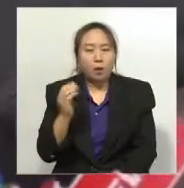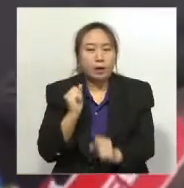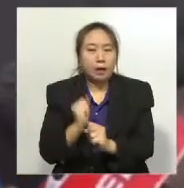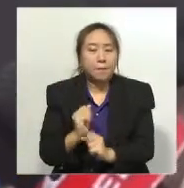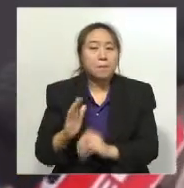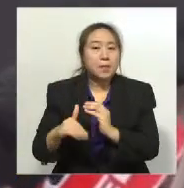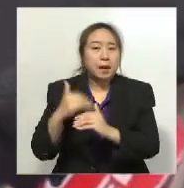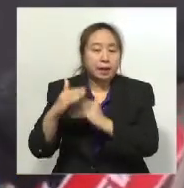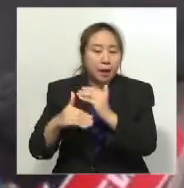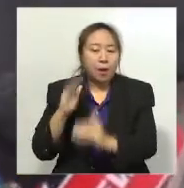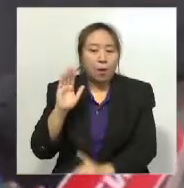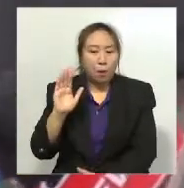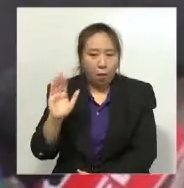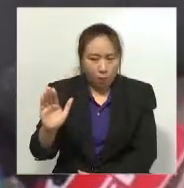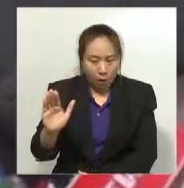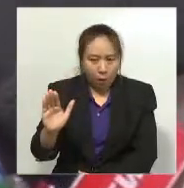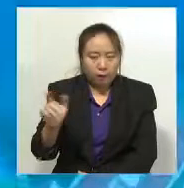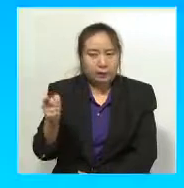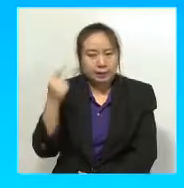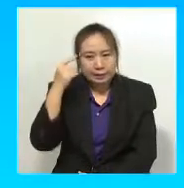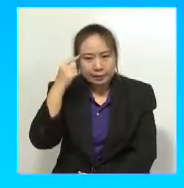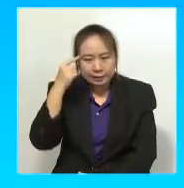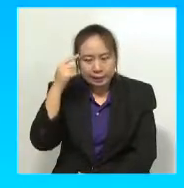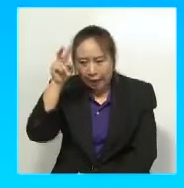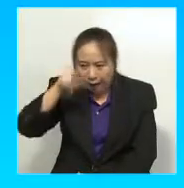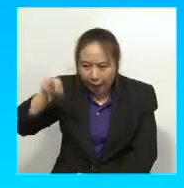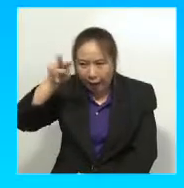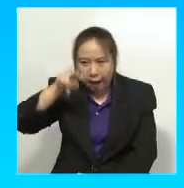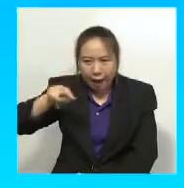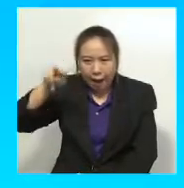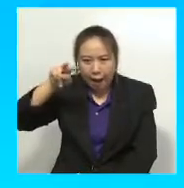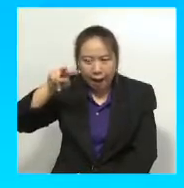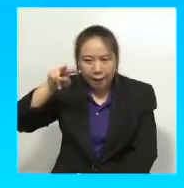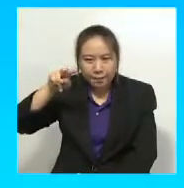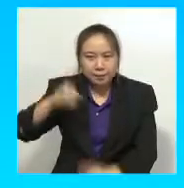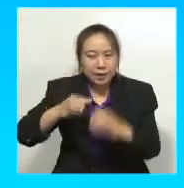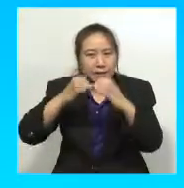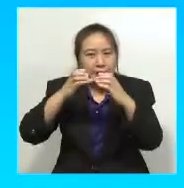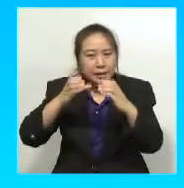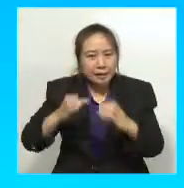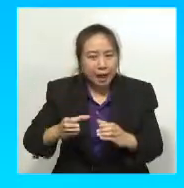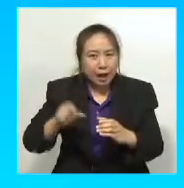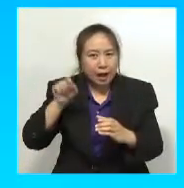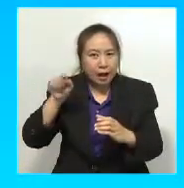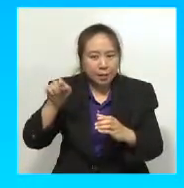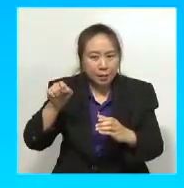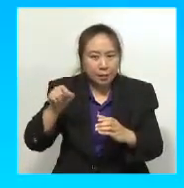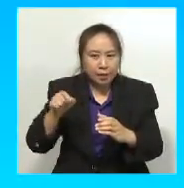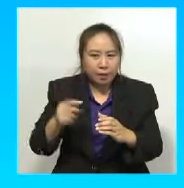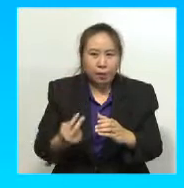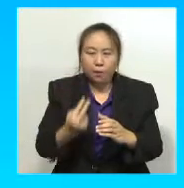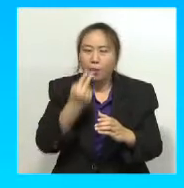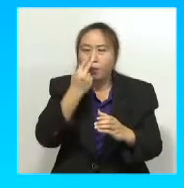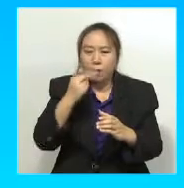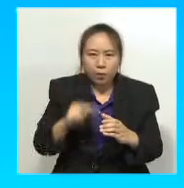าเขาก็คือว่าเขาได้ไปเอาถังที่มันเป็นวงจรเพราะเซอร์กิตวงจรปิดอ่ะไม่มีฟ